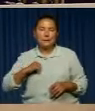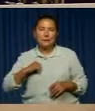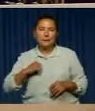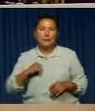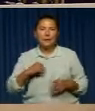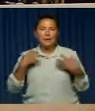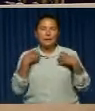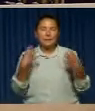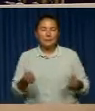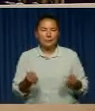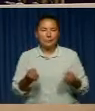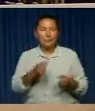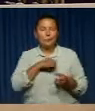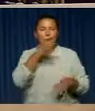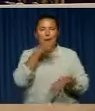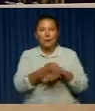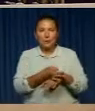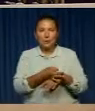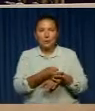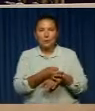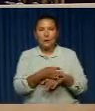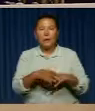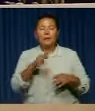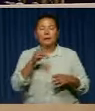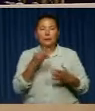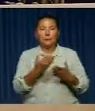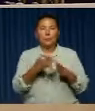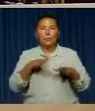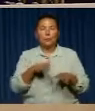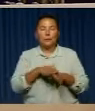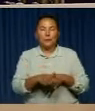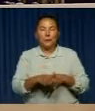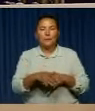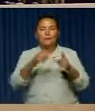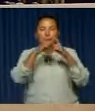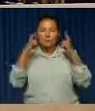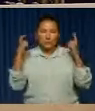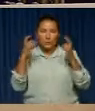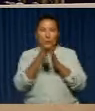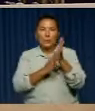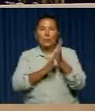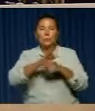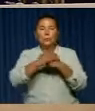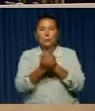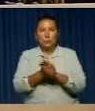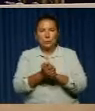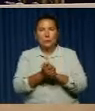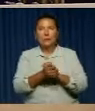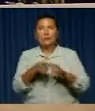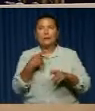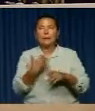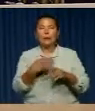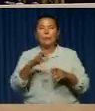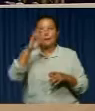өзіміздің денсаулығымызға өзіміз жауап беріп, қойылған талаптарды орындау, бетперде кию, қол жуу, ара қашықты